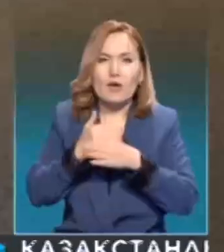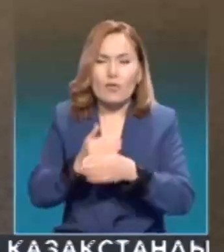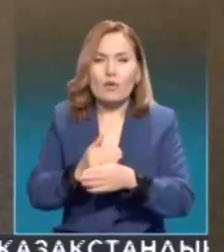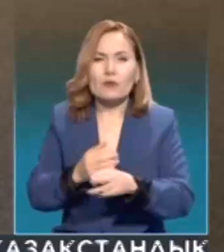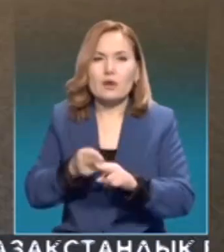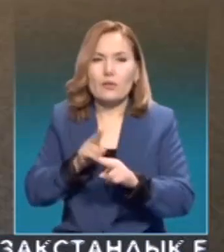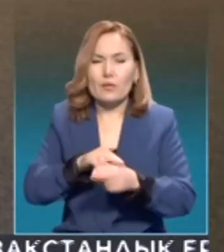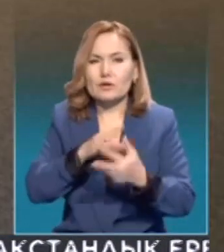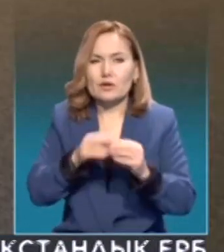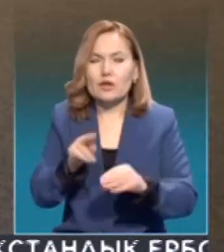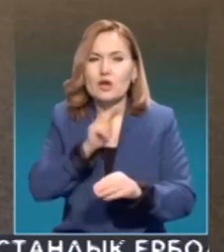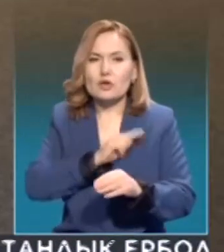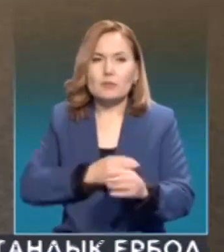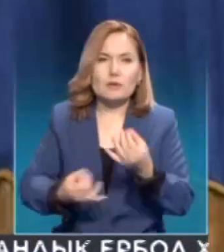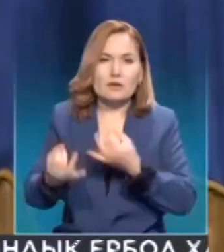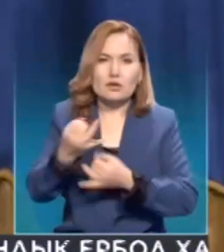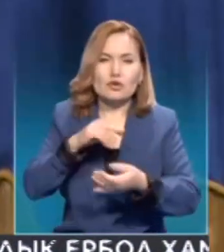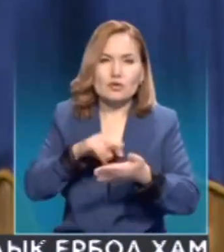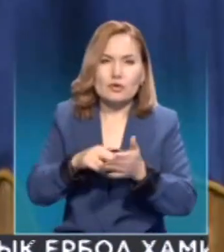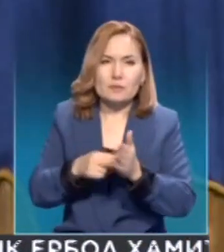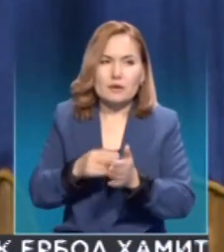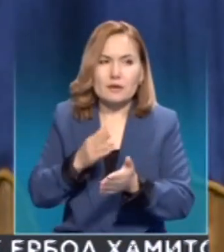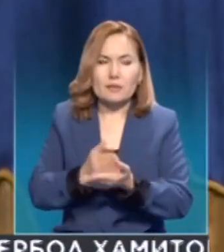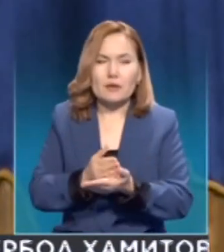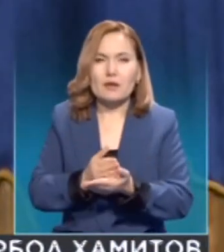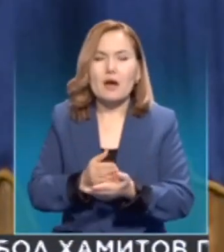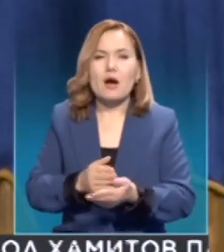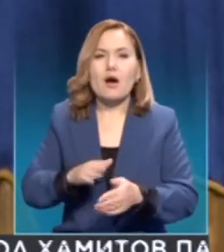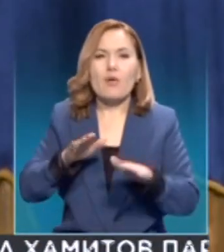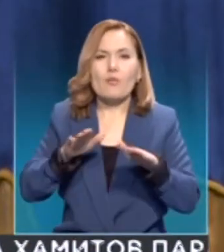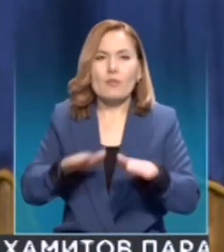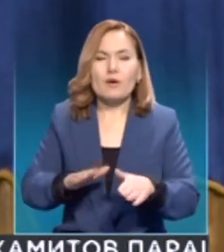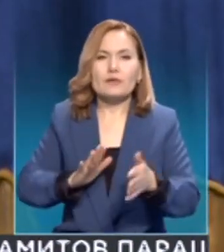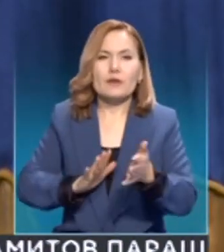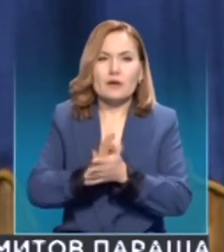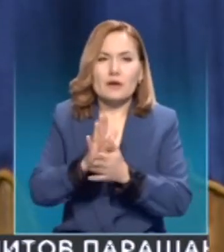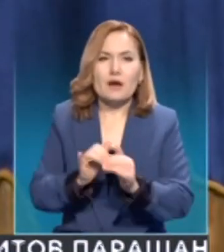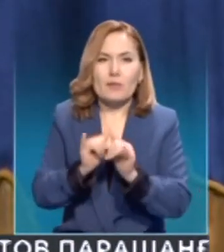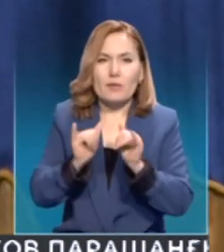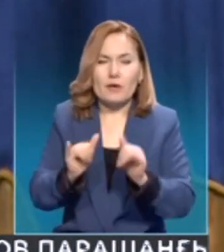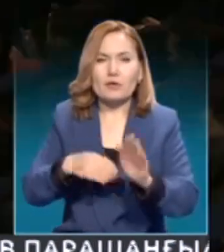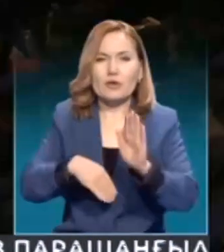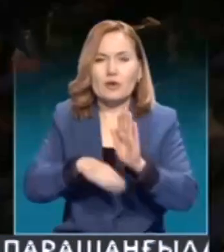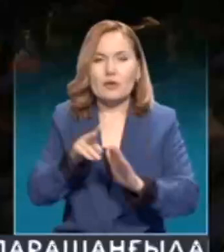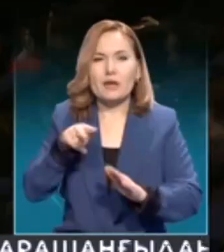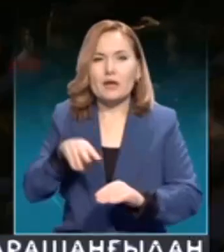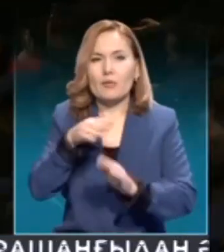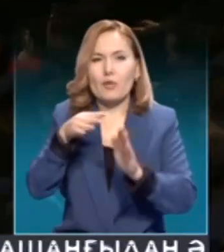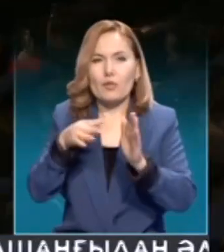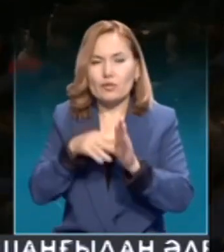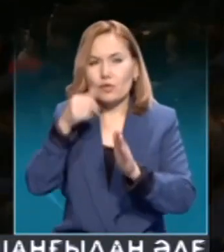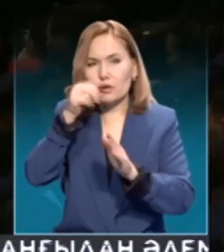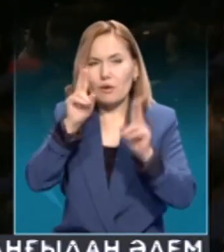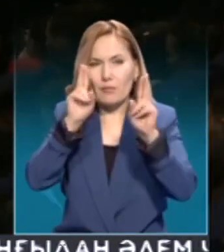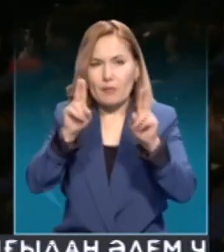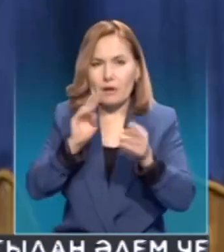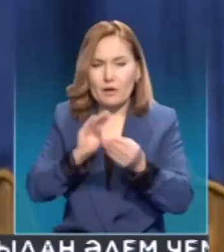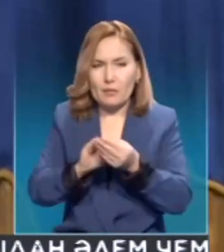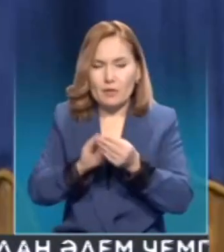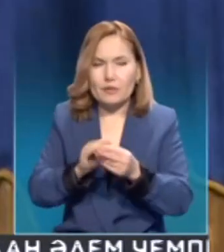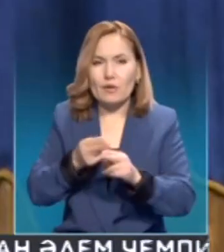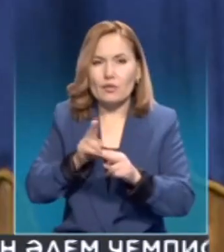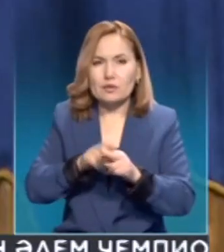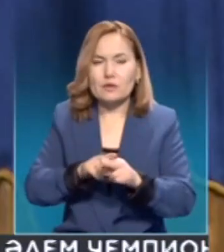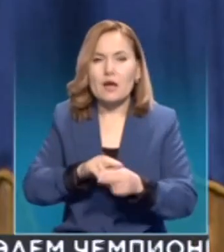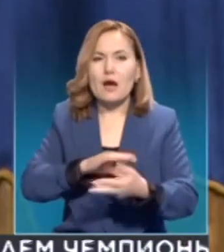тарифтерін ұлғайту жоспарланып отыр. Жергілікті бақты қолдау тарифтері 2019-дан бері өзгермегені белгілі. Бұл шаралар